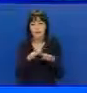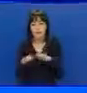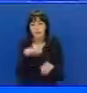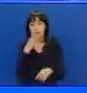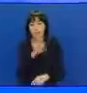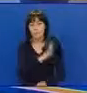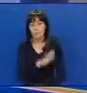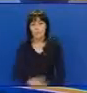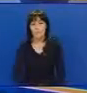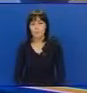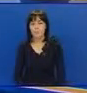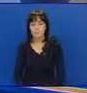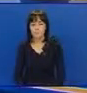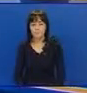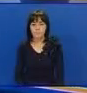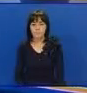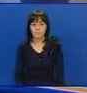пысықтады.